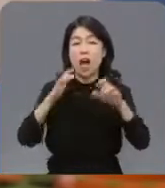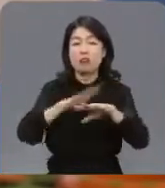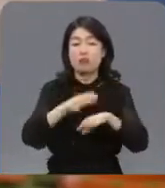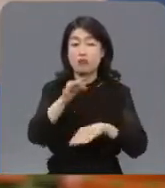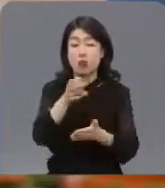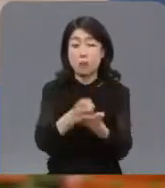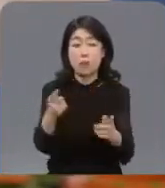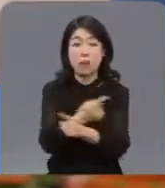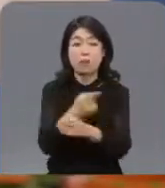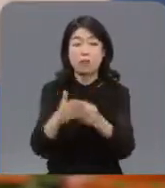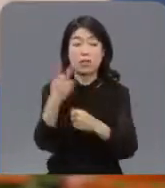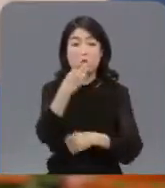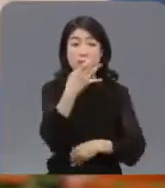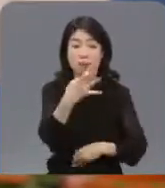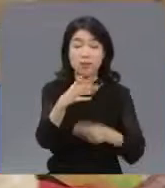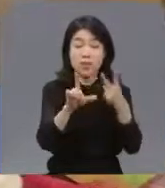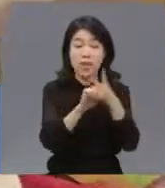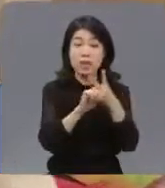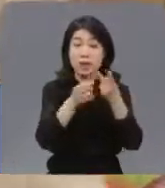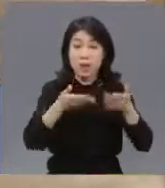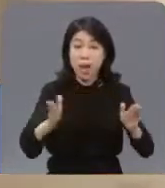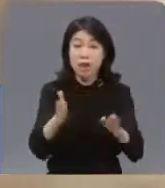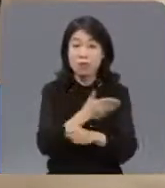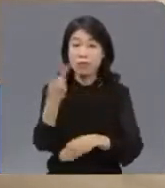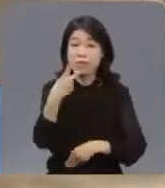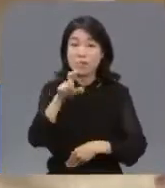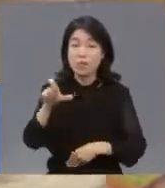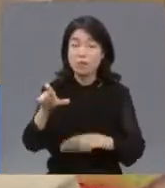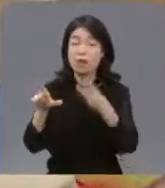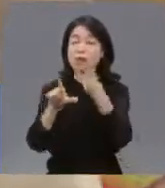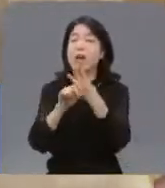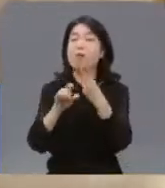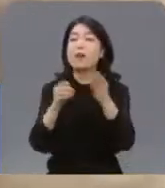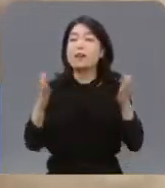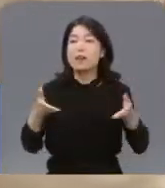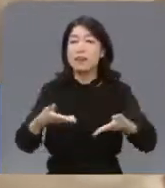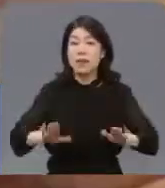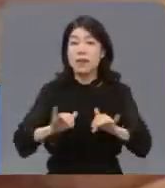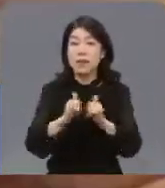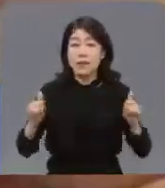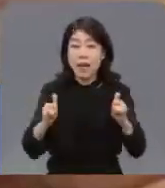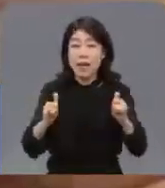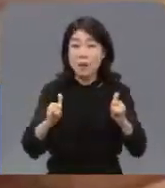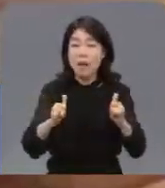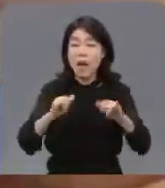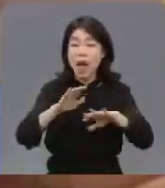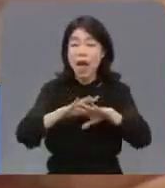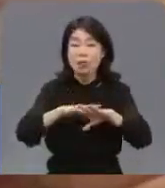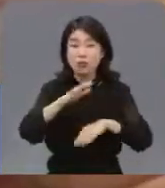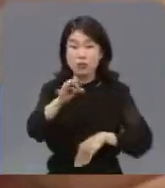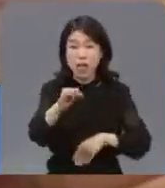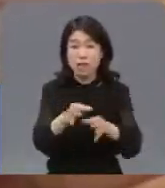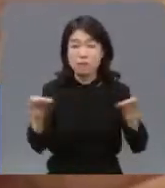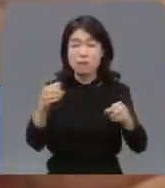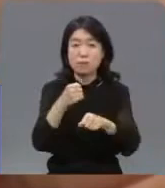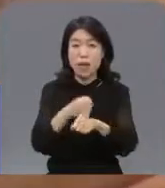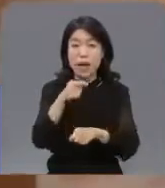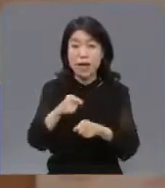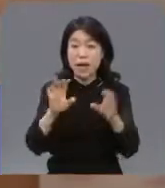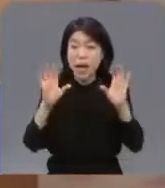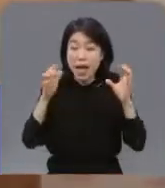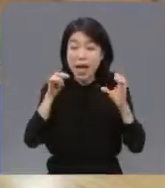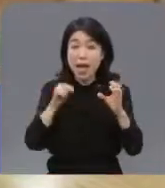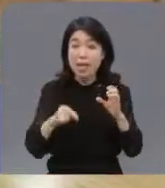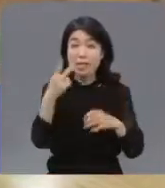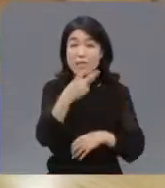따라 2014년이 올 생 부터 2015년 사물 생에게 도 중단된 아동 수당을 지급하고 해당 아동은